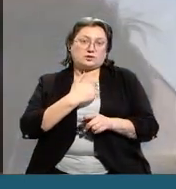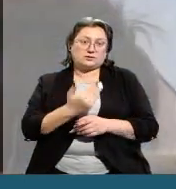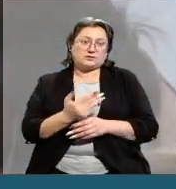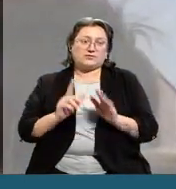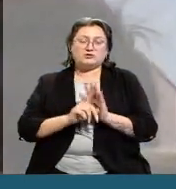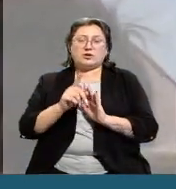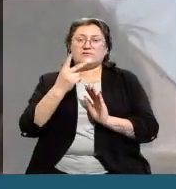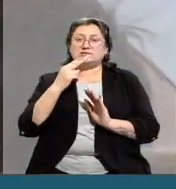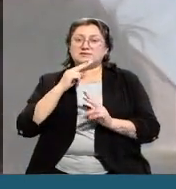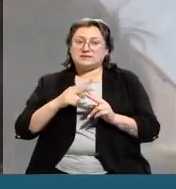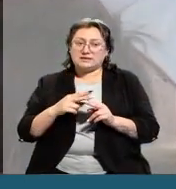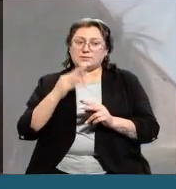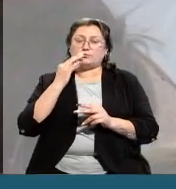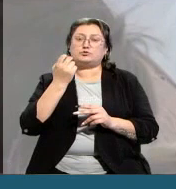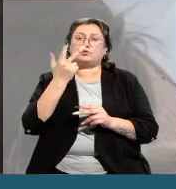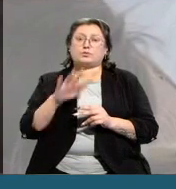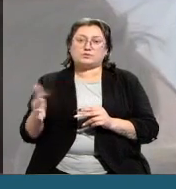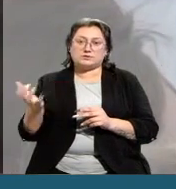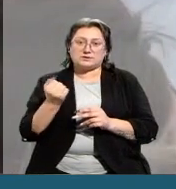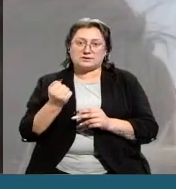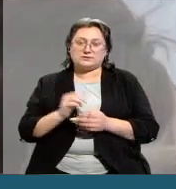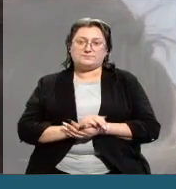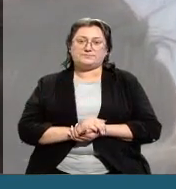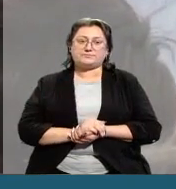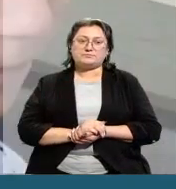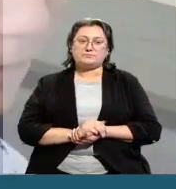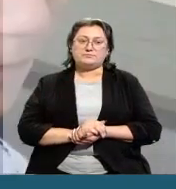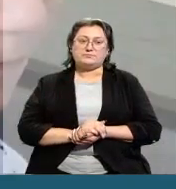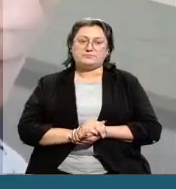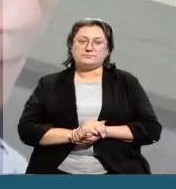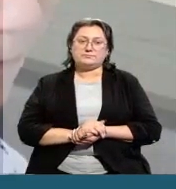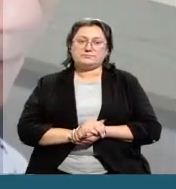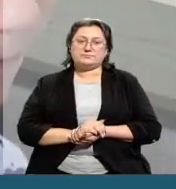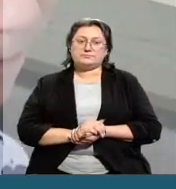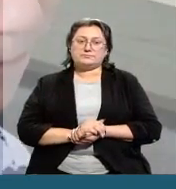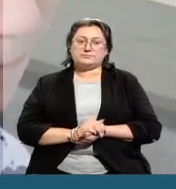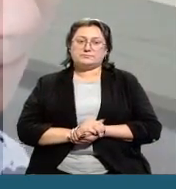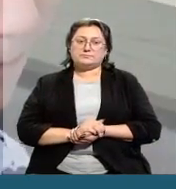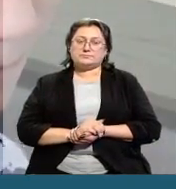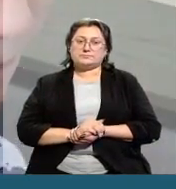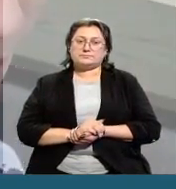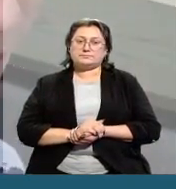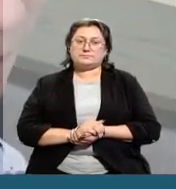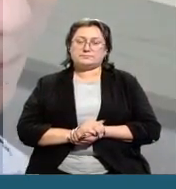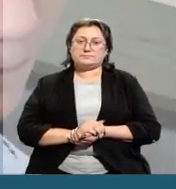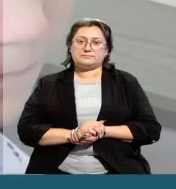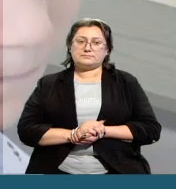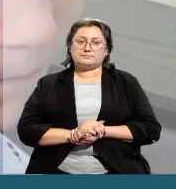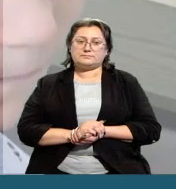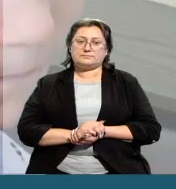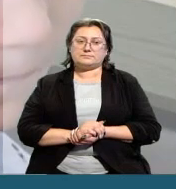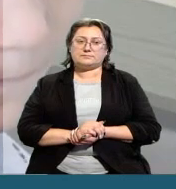келе жетімдер үйінен бала асырап алуға бел буған. Алдымен апалы сінілі 2 бүлдіршінді, кейін тағы 3 баланы